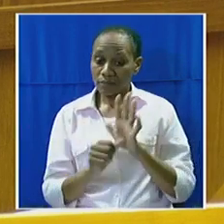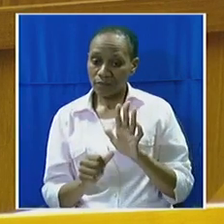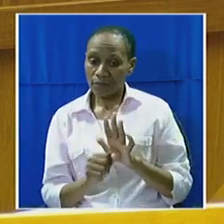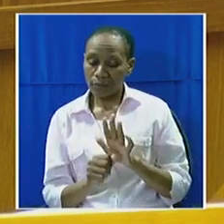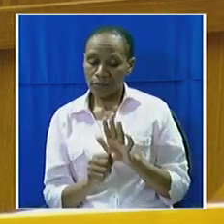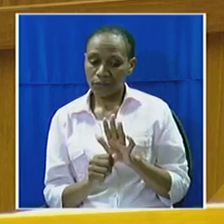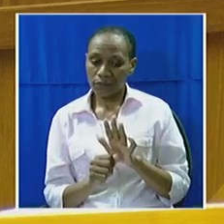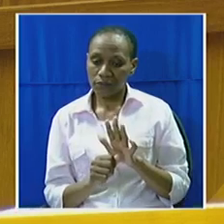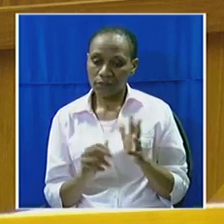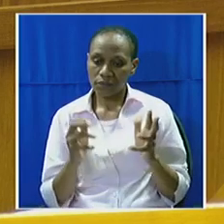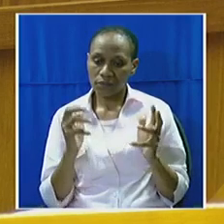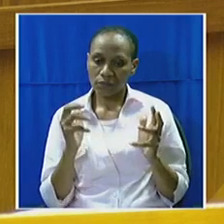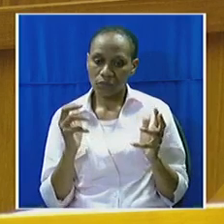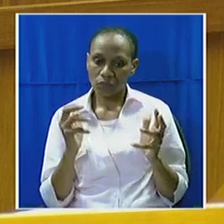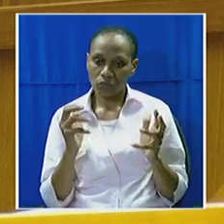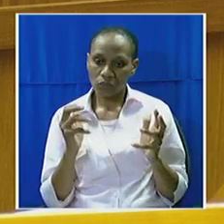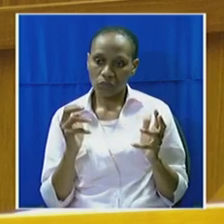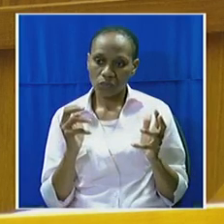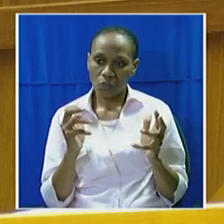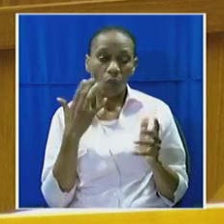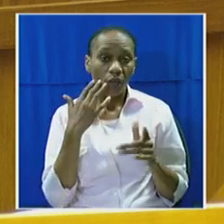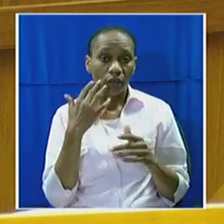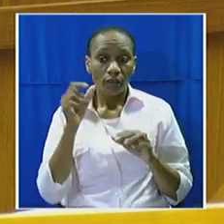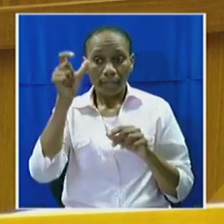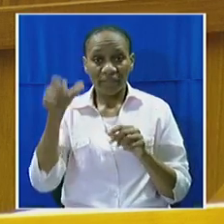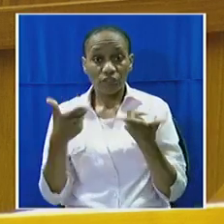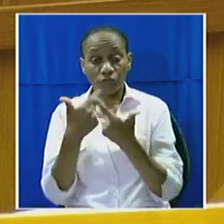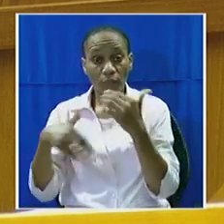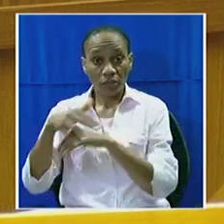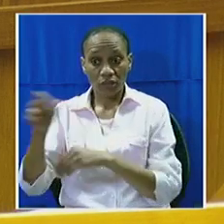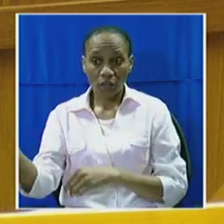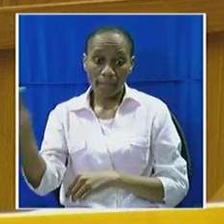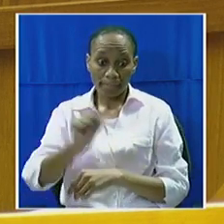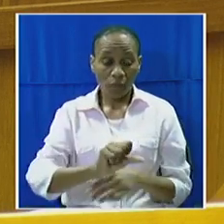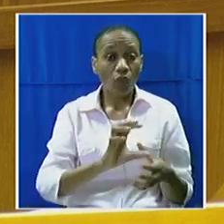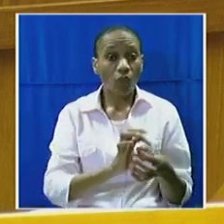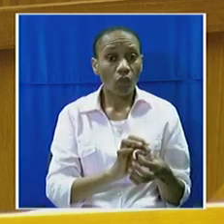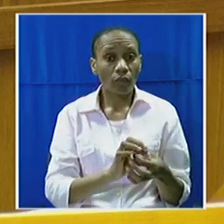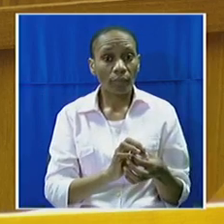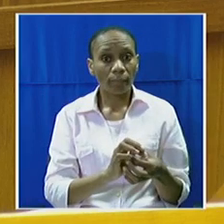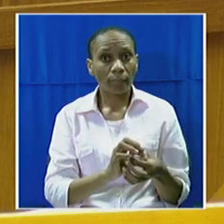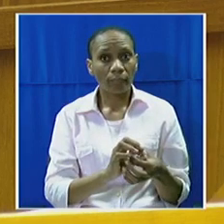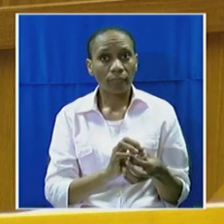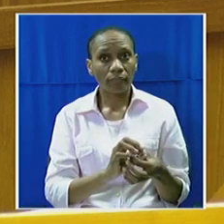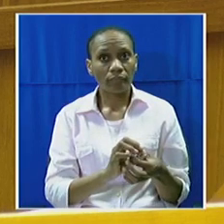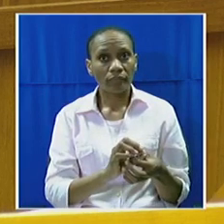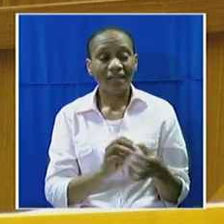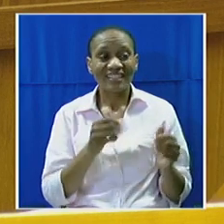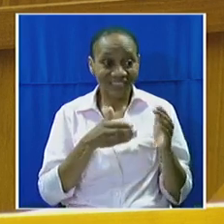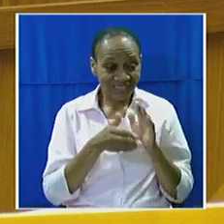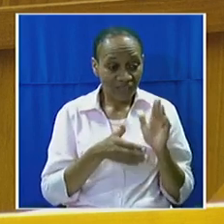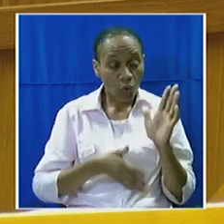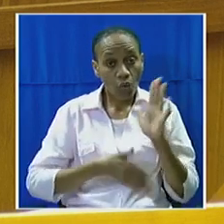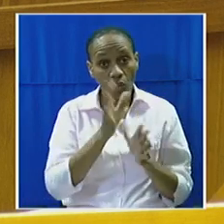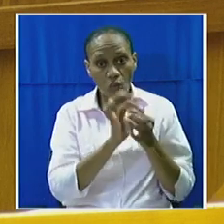la ekhaya ongobese othole oWilliams omkwena abaye emakhaya. Bazogcinwa endaweni lapho